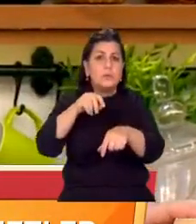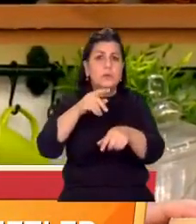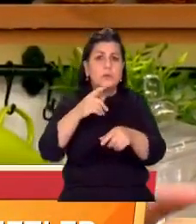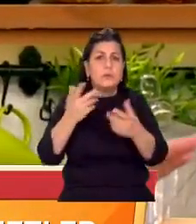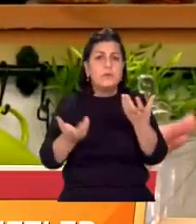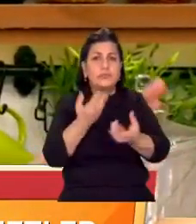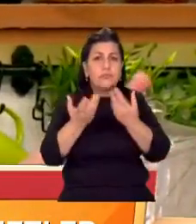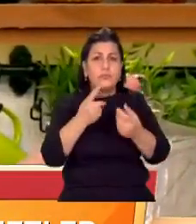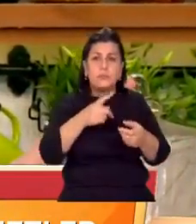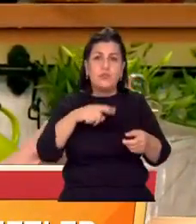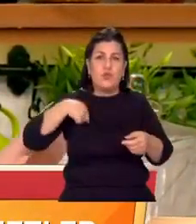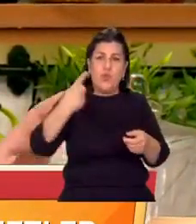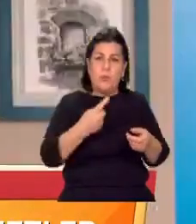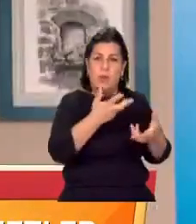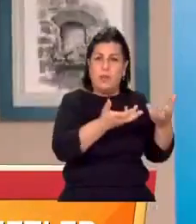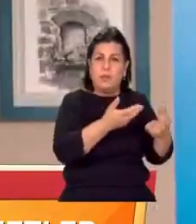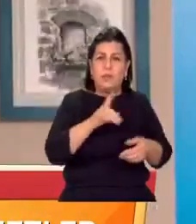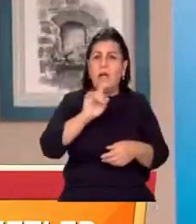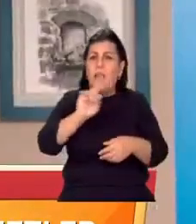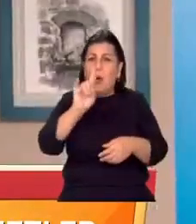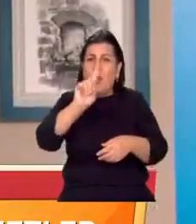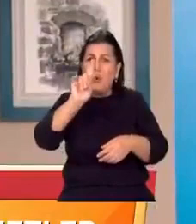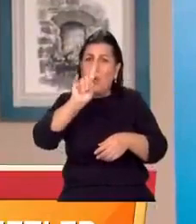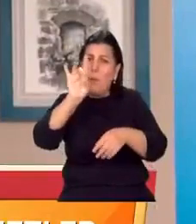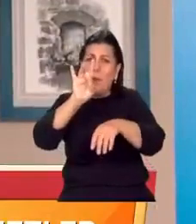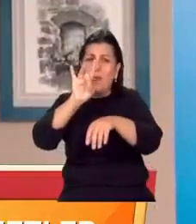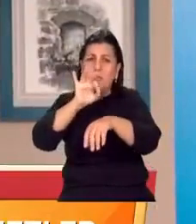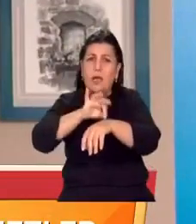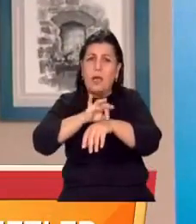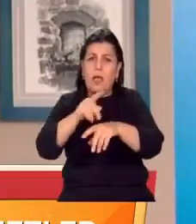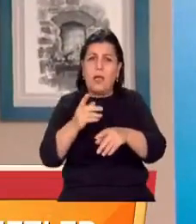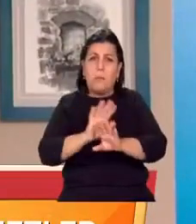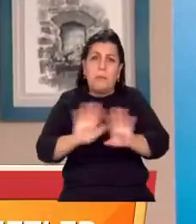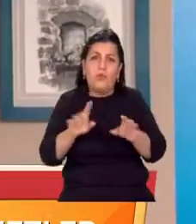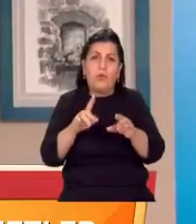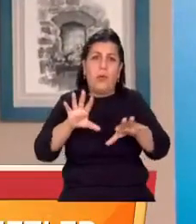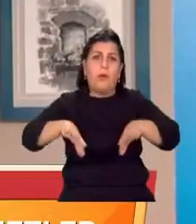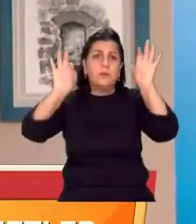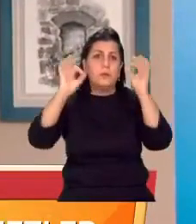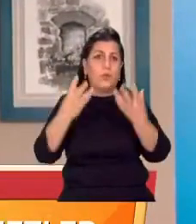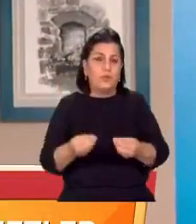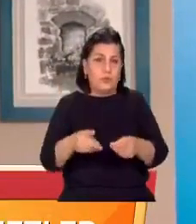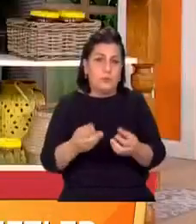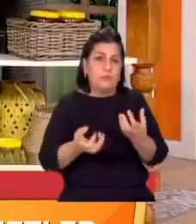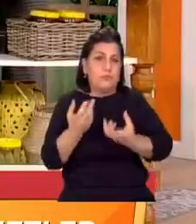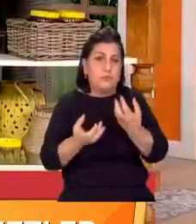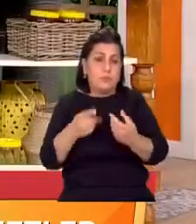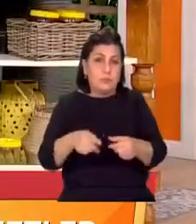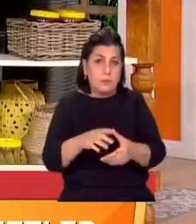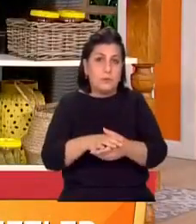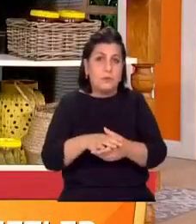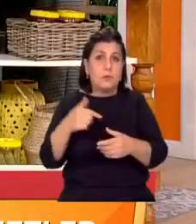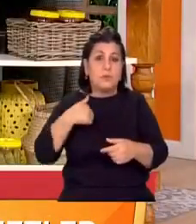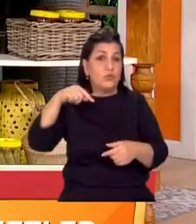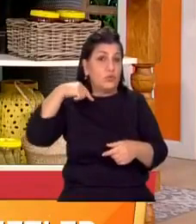normal tencerede piştiği süre bir video 10-15 dakika içinde 10-15 dakika da zaten normalde aslında